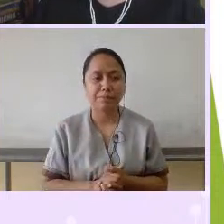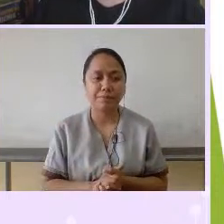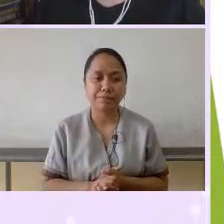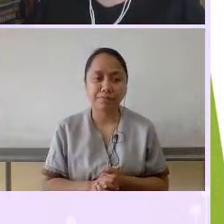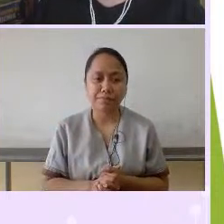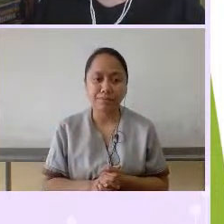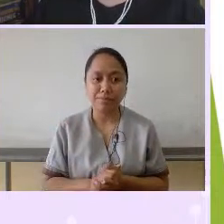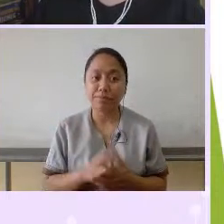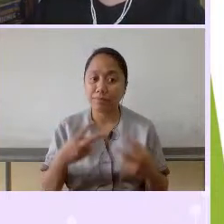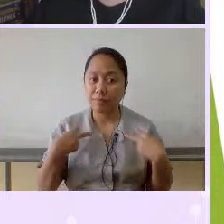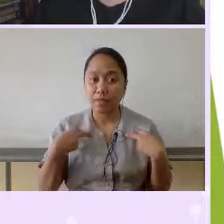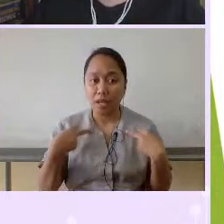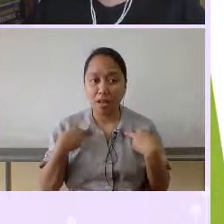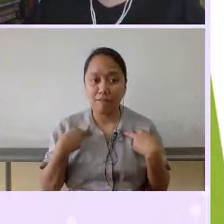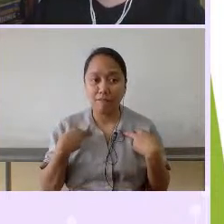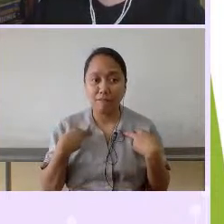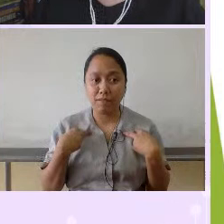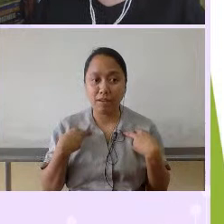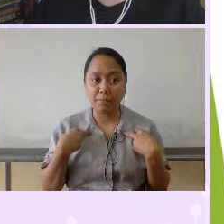Meron po itong